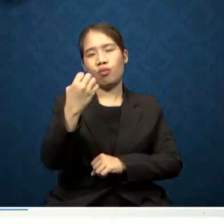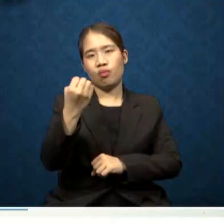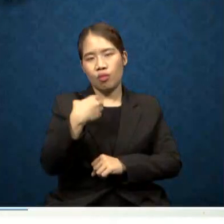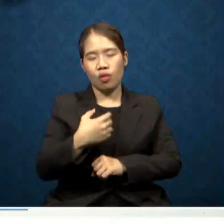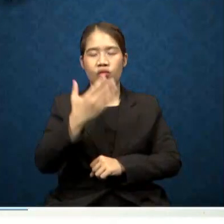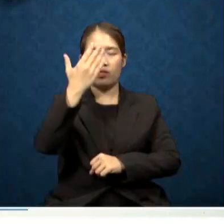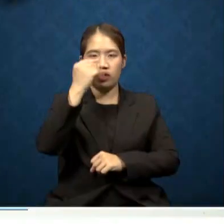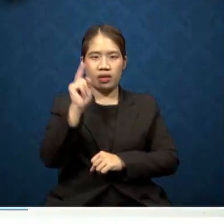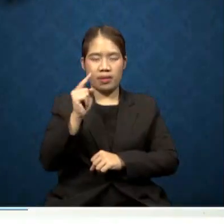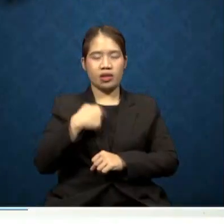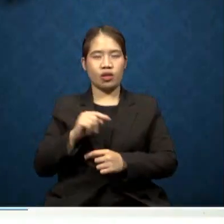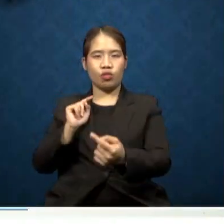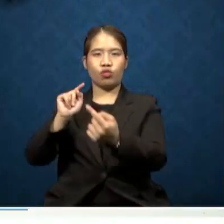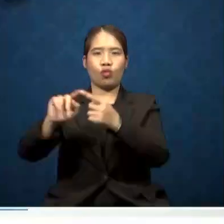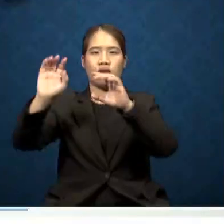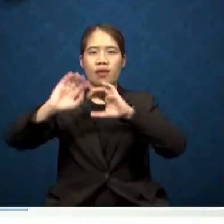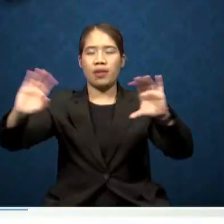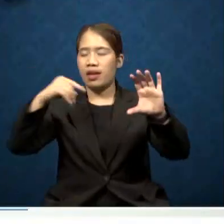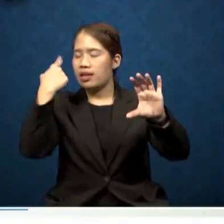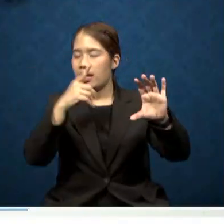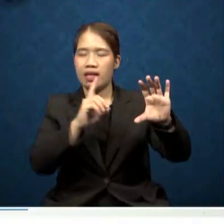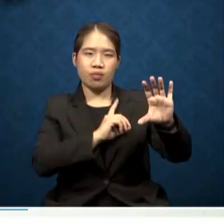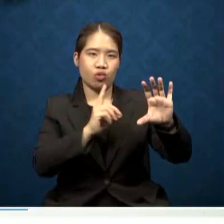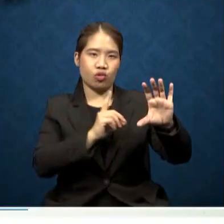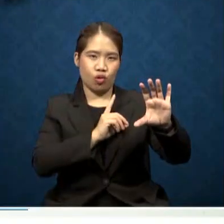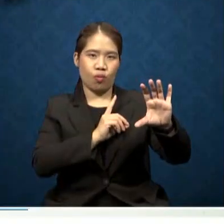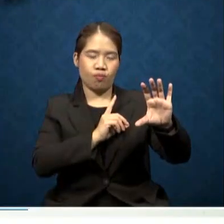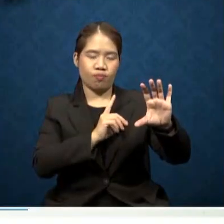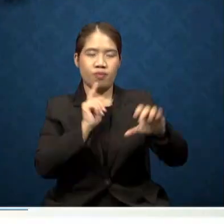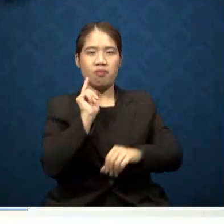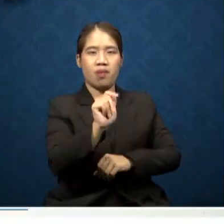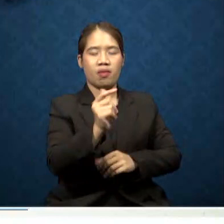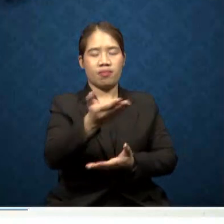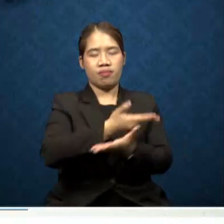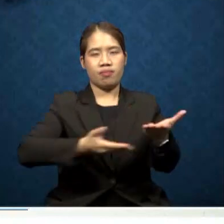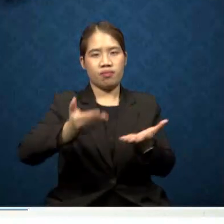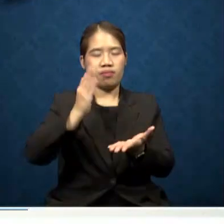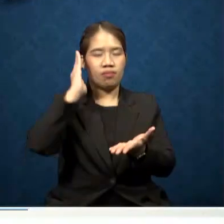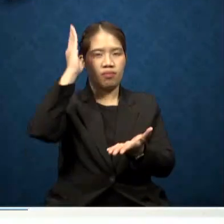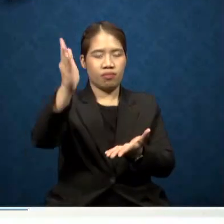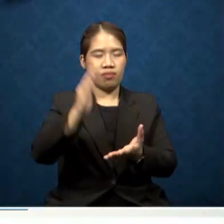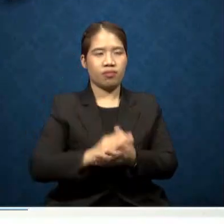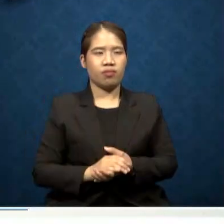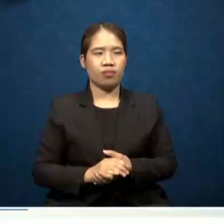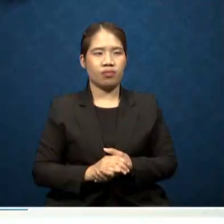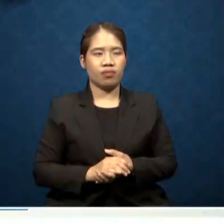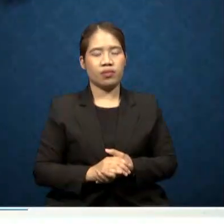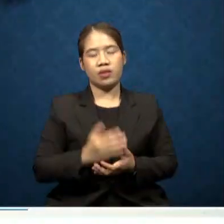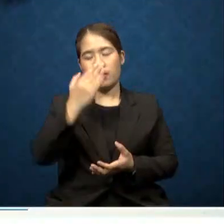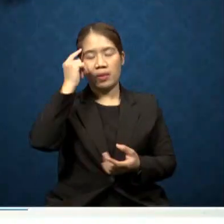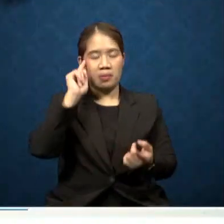จะได้แจ้งให้ไปยังรัฐบาลและหน่วยงานที่เกี่ยวข้องเพื่อพิจารณาตามที่เห็นสมควรทั้งนี้นะเพื่อ